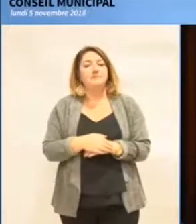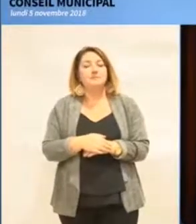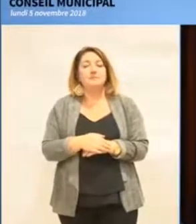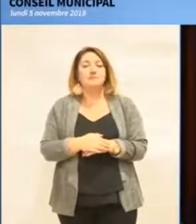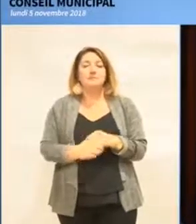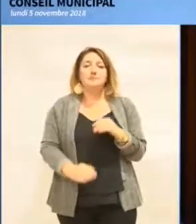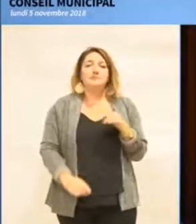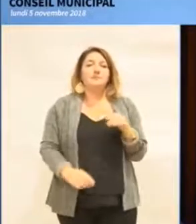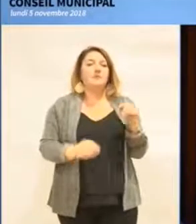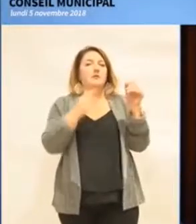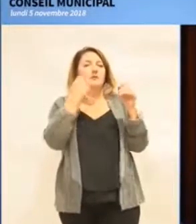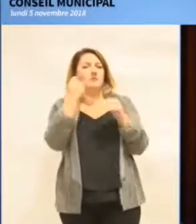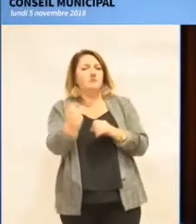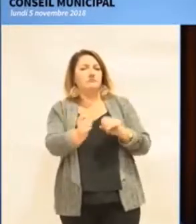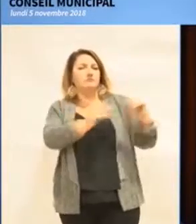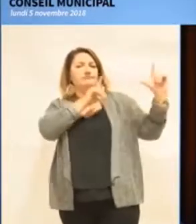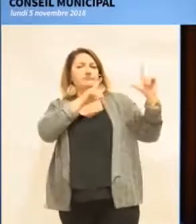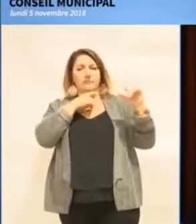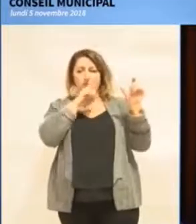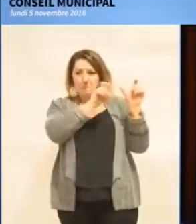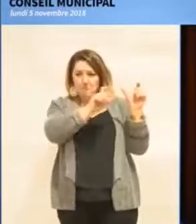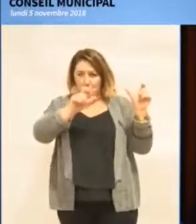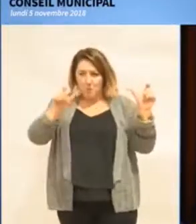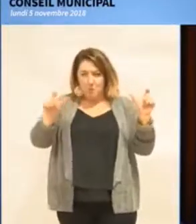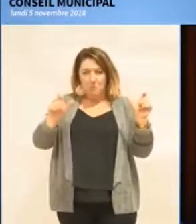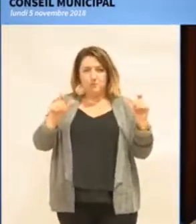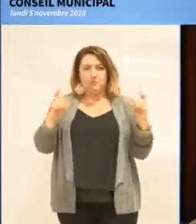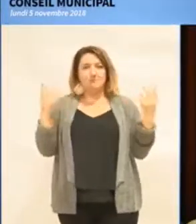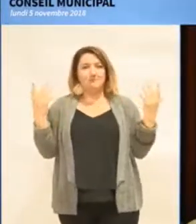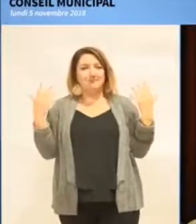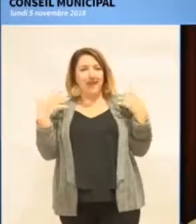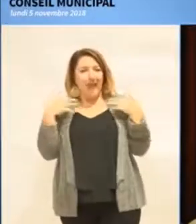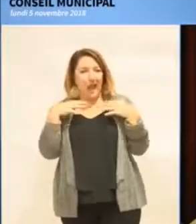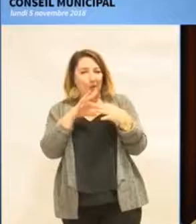réconcilier, protéger et innover.